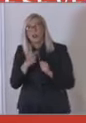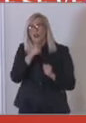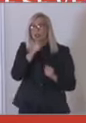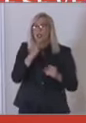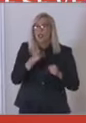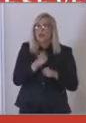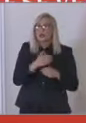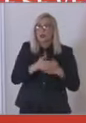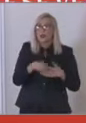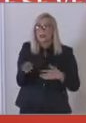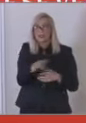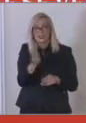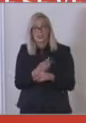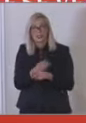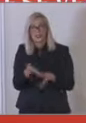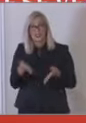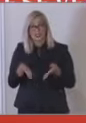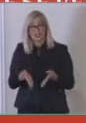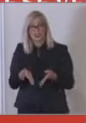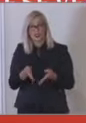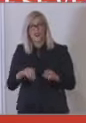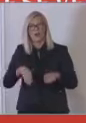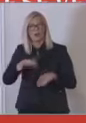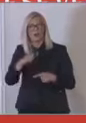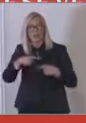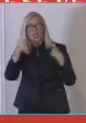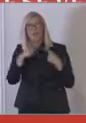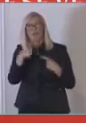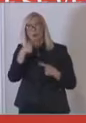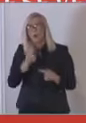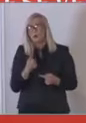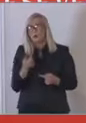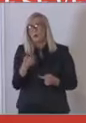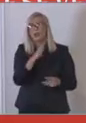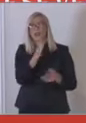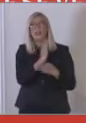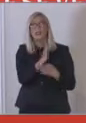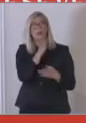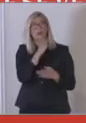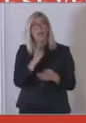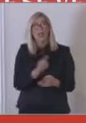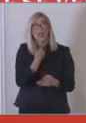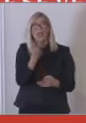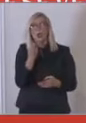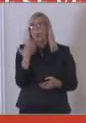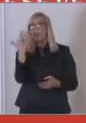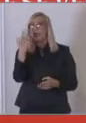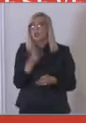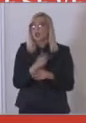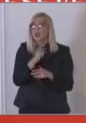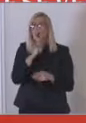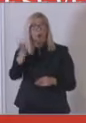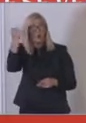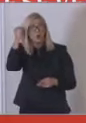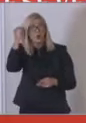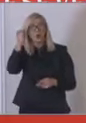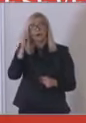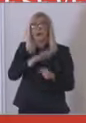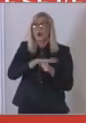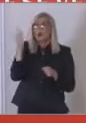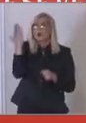bashkëpunim ekonomik mes të dyja vendeve. Për këto më së mirë flasin numrat. Maqedonia e Veriut është një nga 5 vendet me të cila